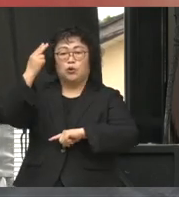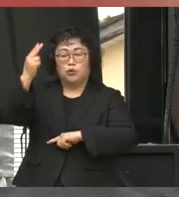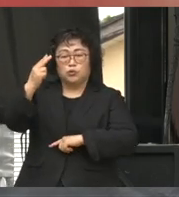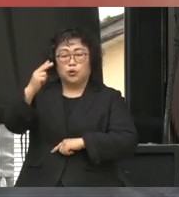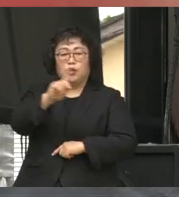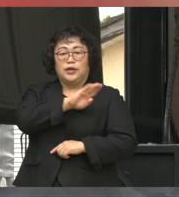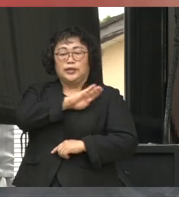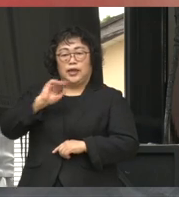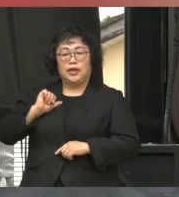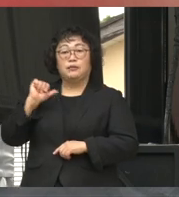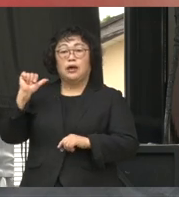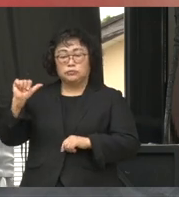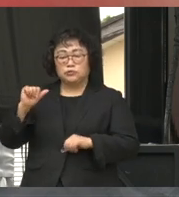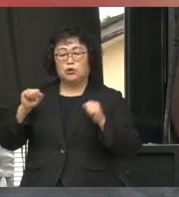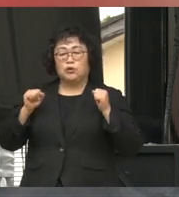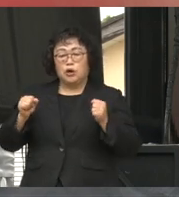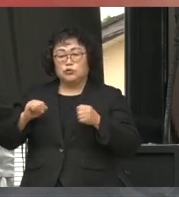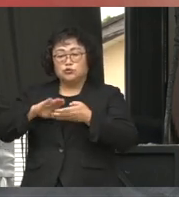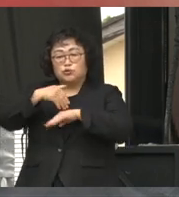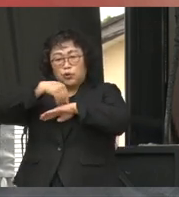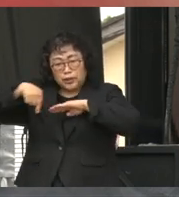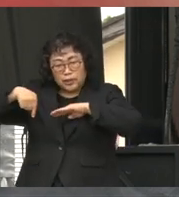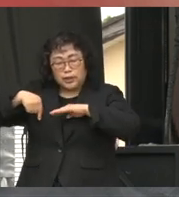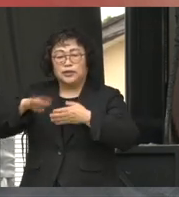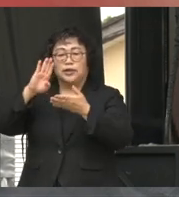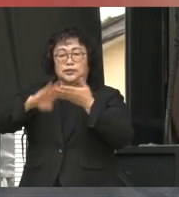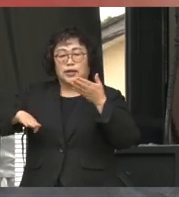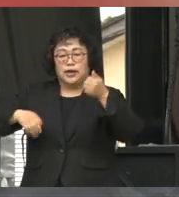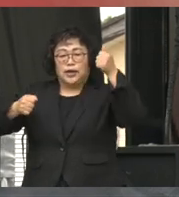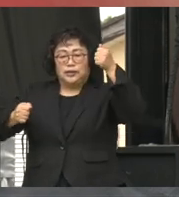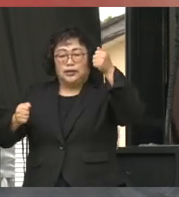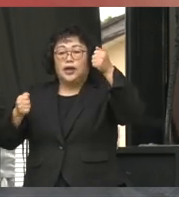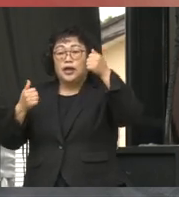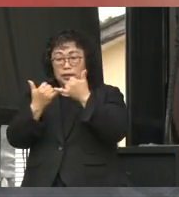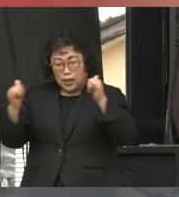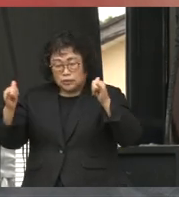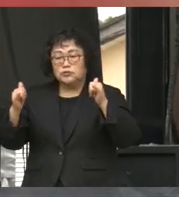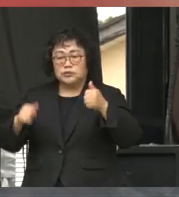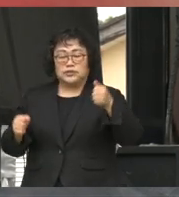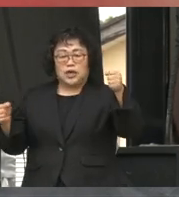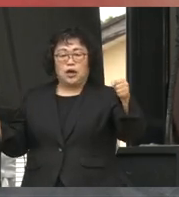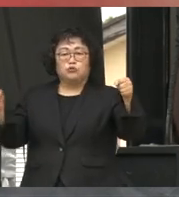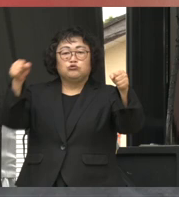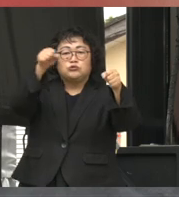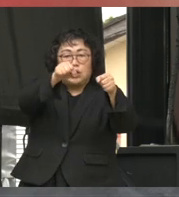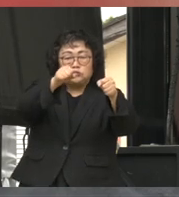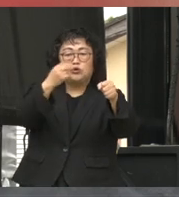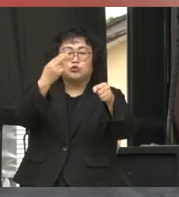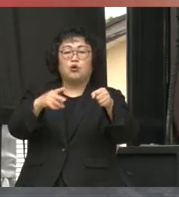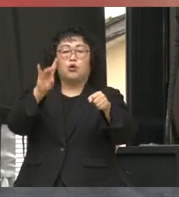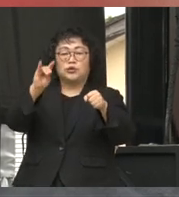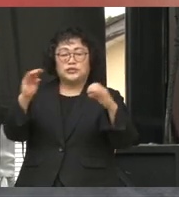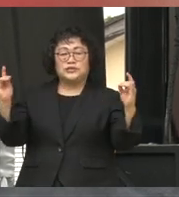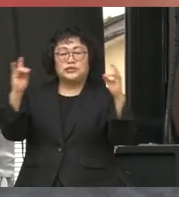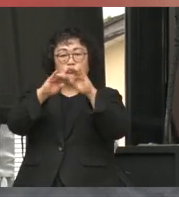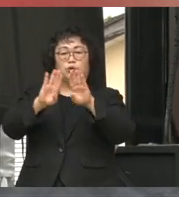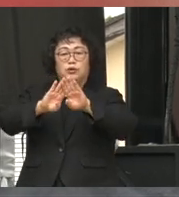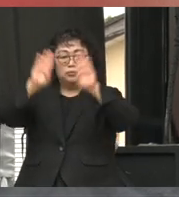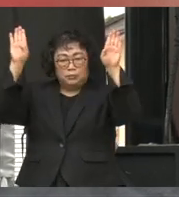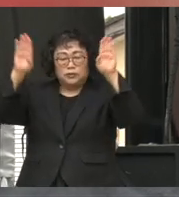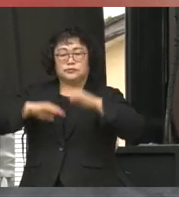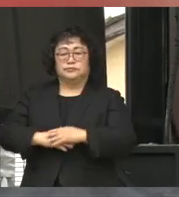イ5を走行予定でした聖火ランナーの皆さんによる聖火をつなぐトーチキスが行われます。